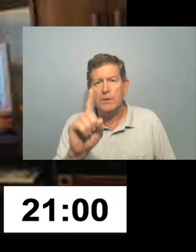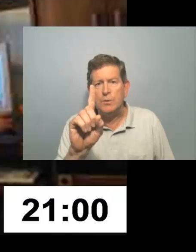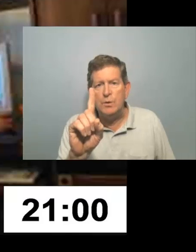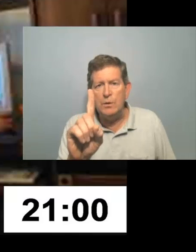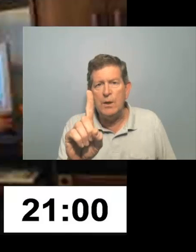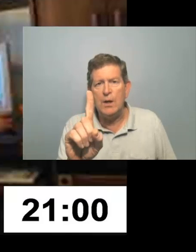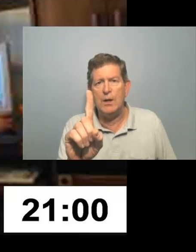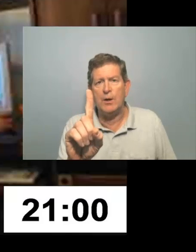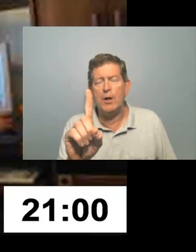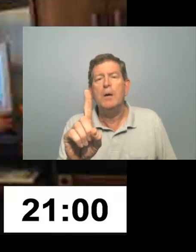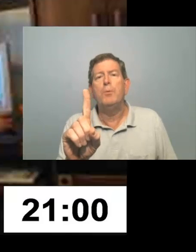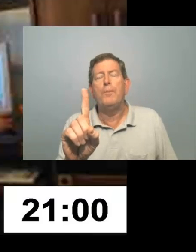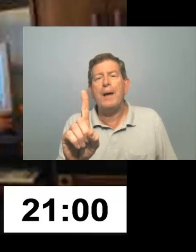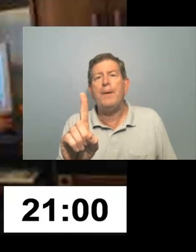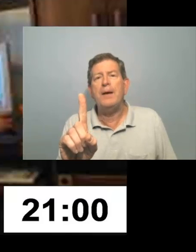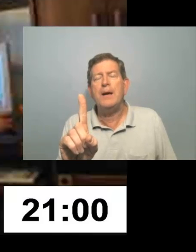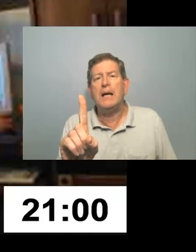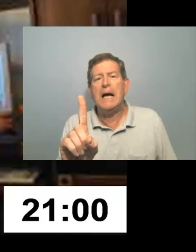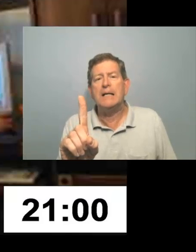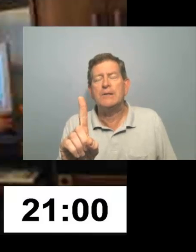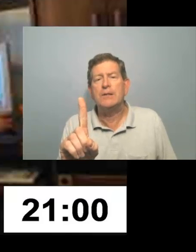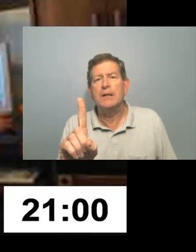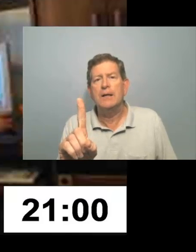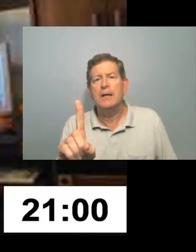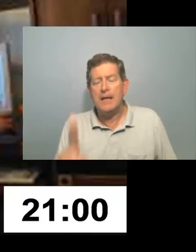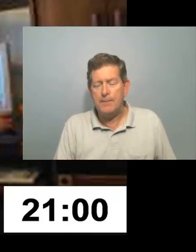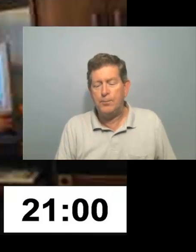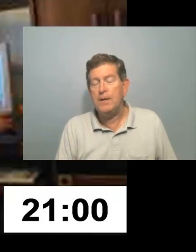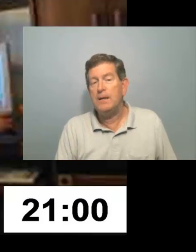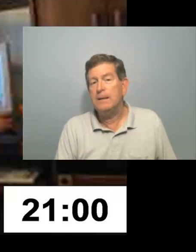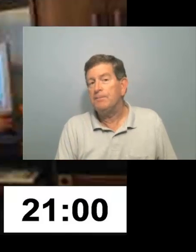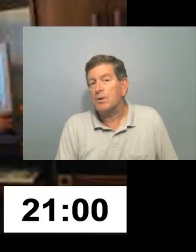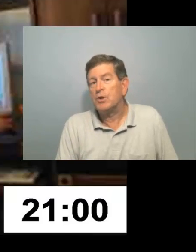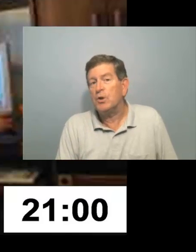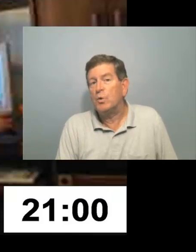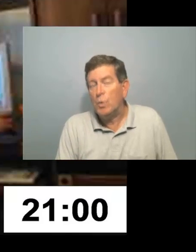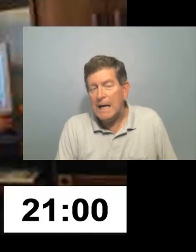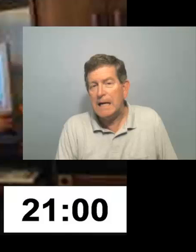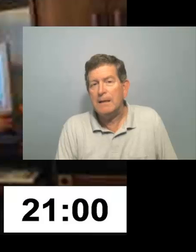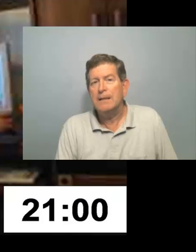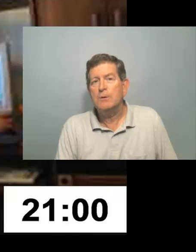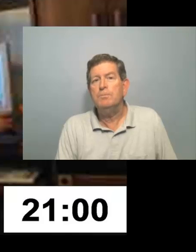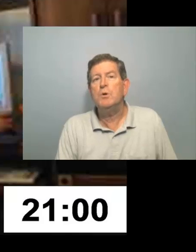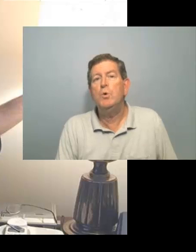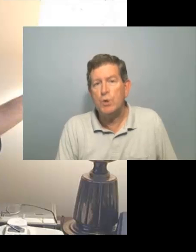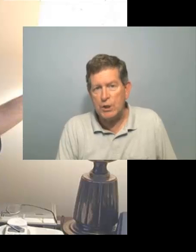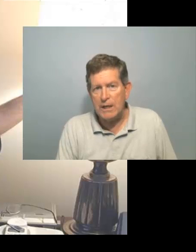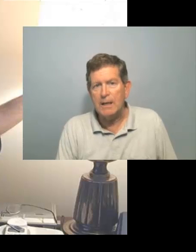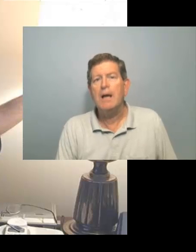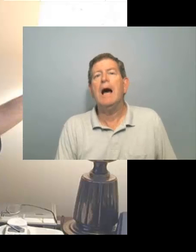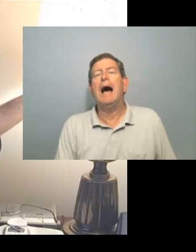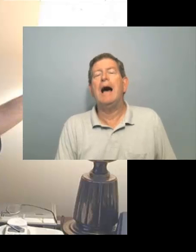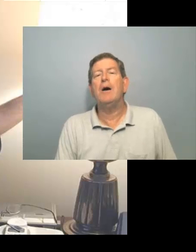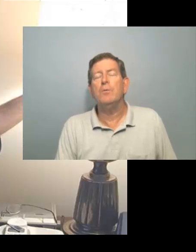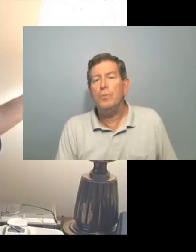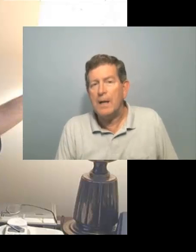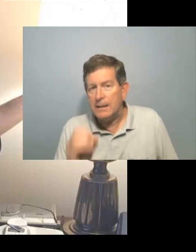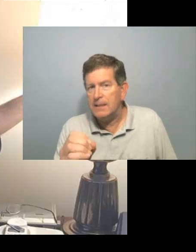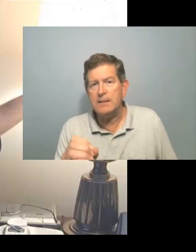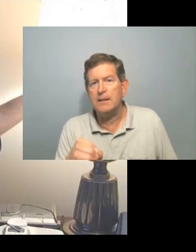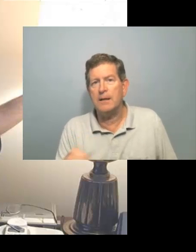besoin d'1 heure pour préparer mes classes. Et puis, je dois me coucher